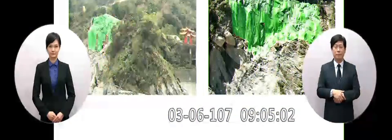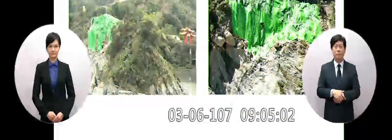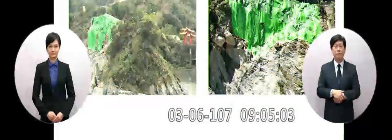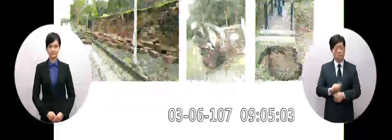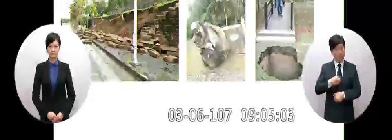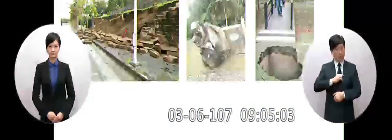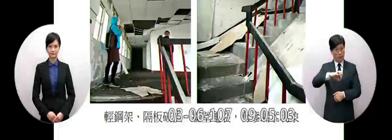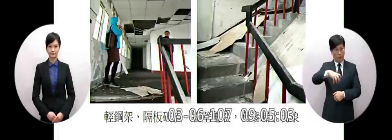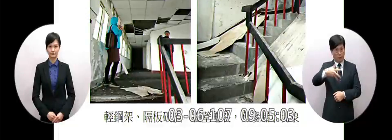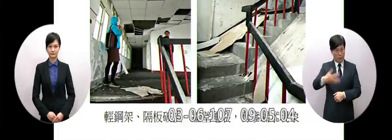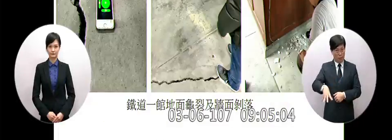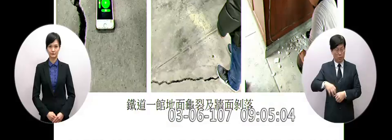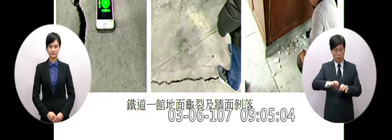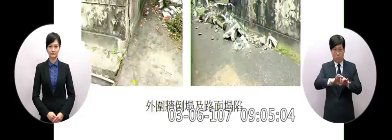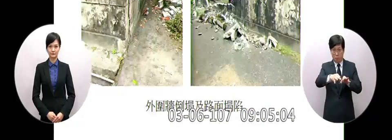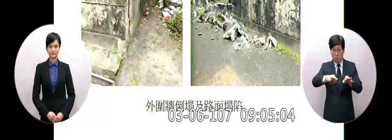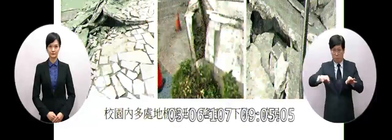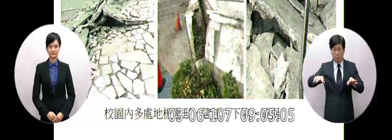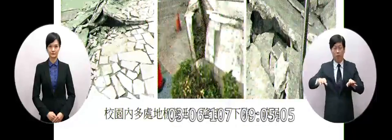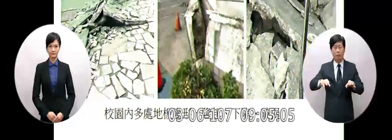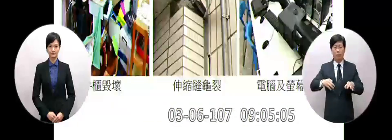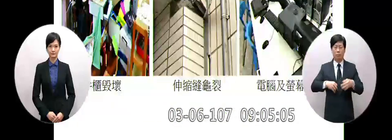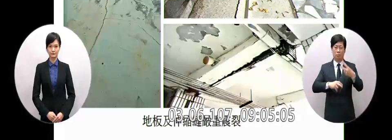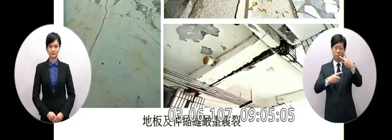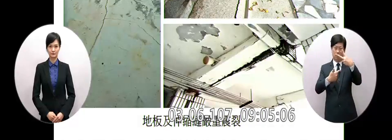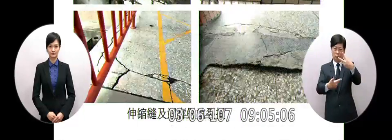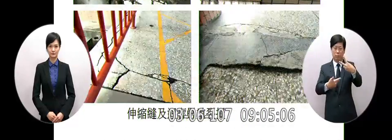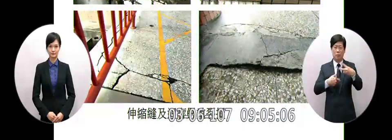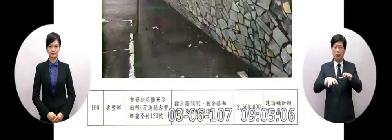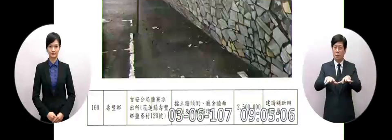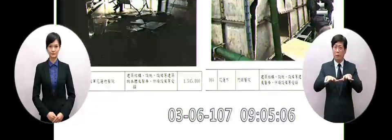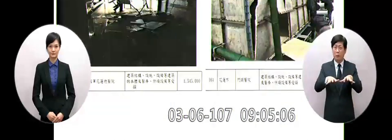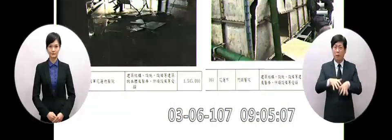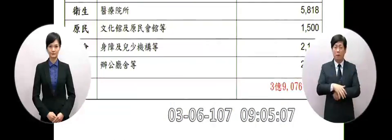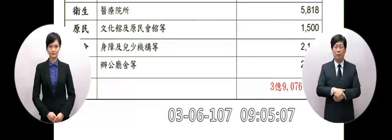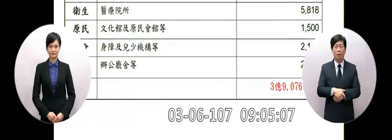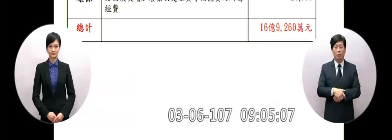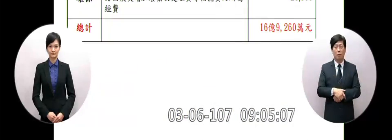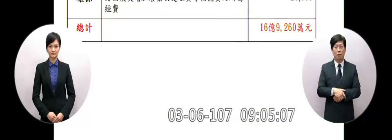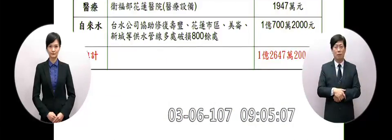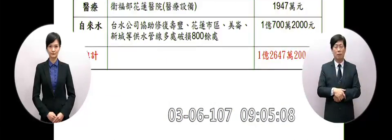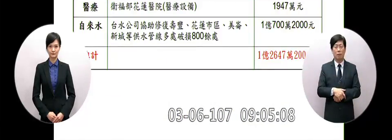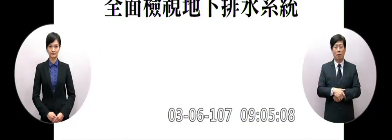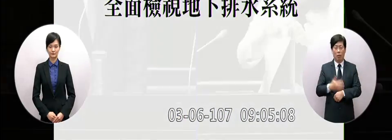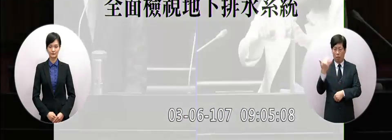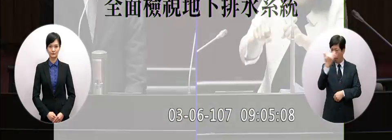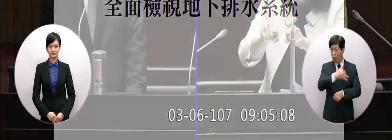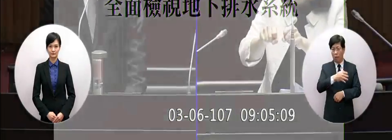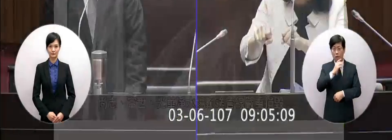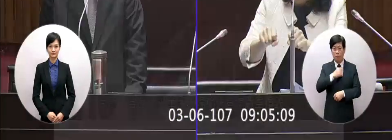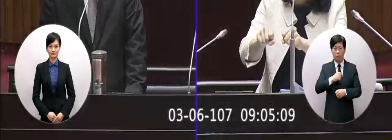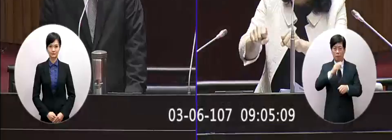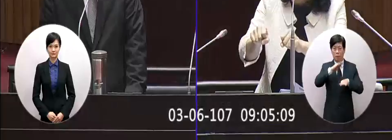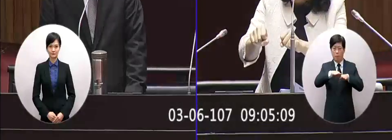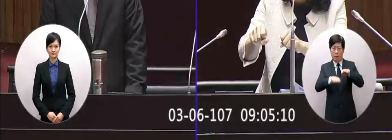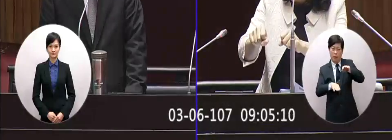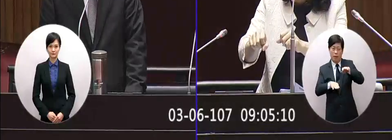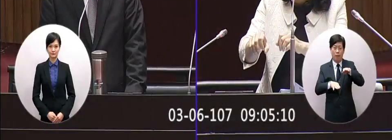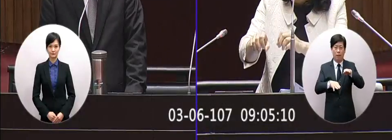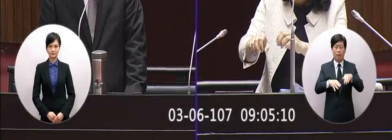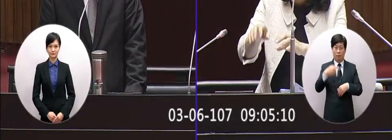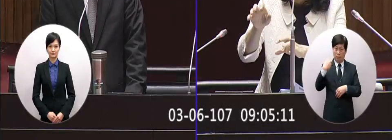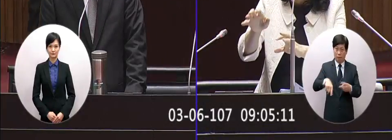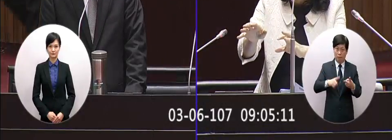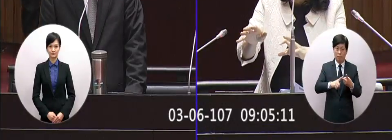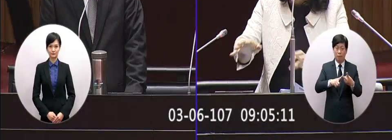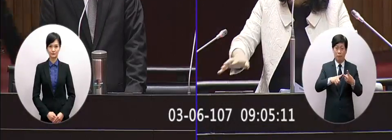我们的自来水管其实在0206的部分的时候呢，就整个因为地层的错位